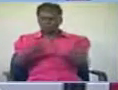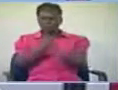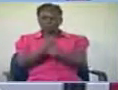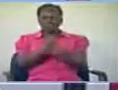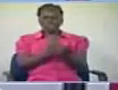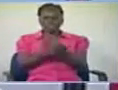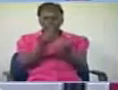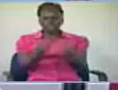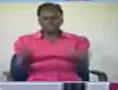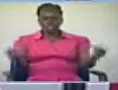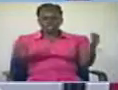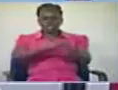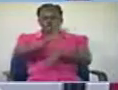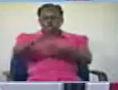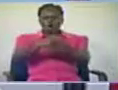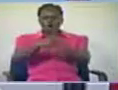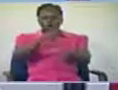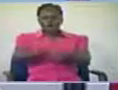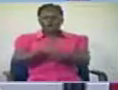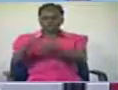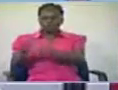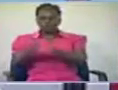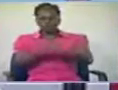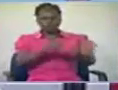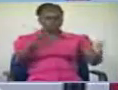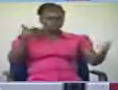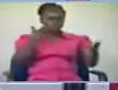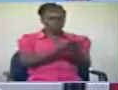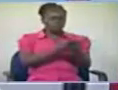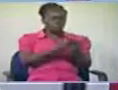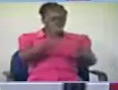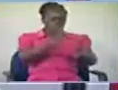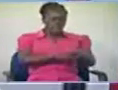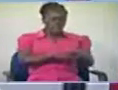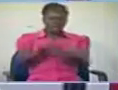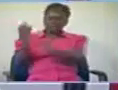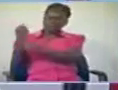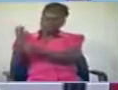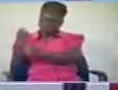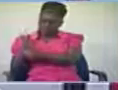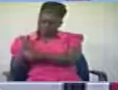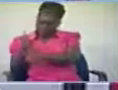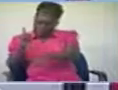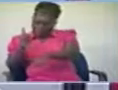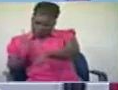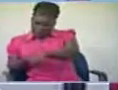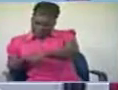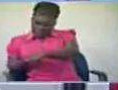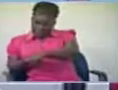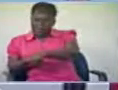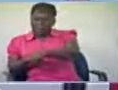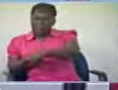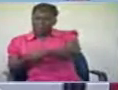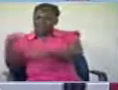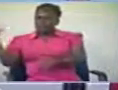kwamba hawa watoto wote wapate nafasi mpaka wakati watakapofika grade 12. Kwa hivyo ikifika wakati wa grade